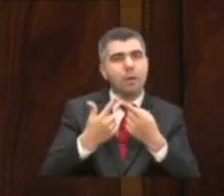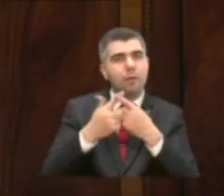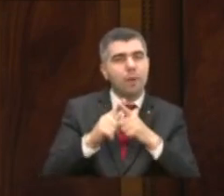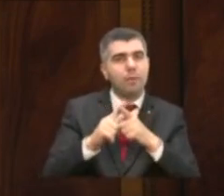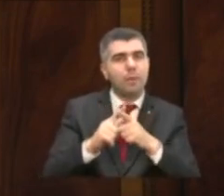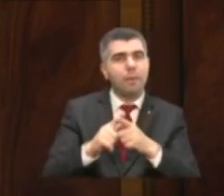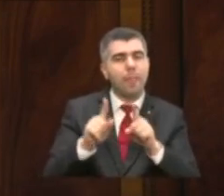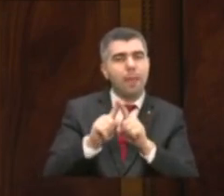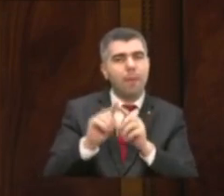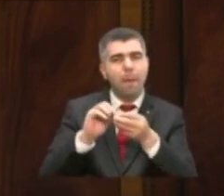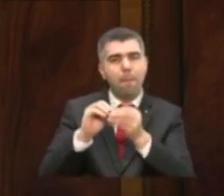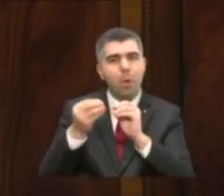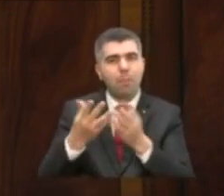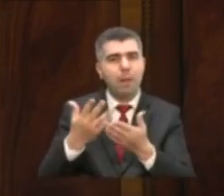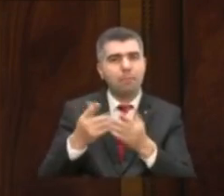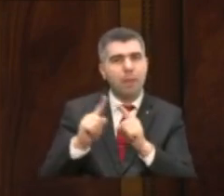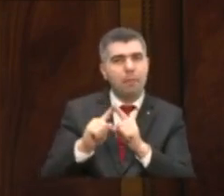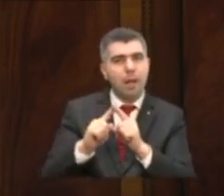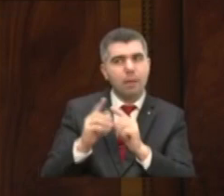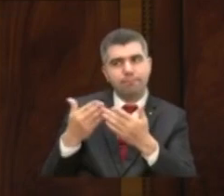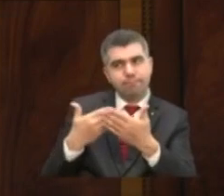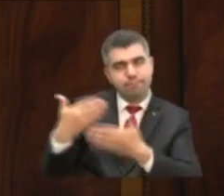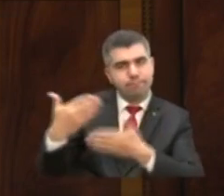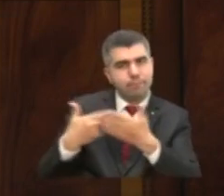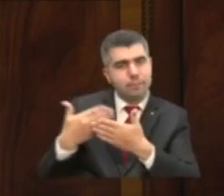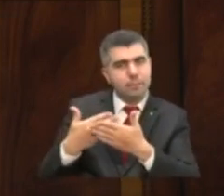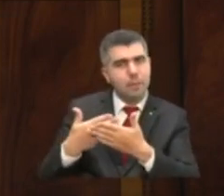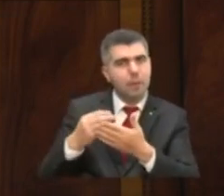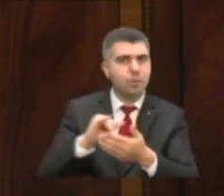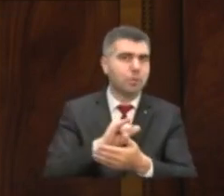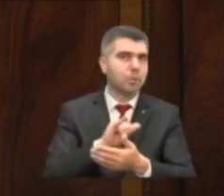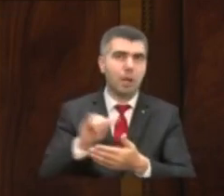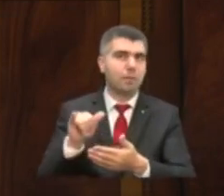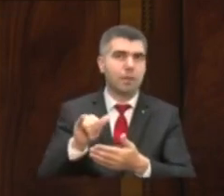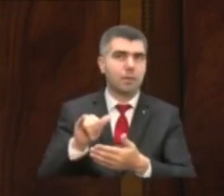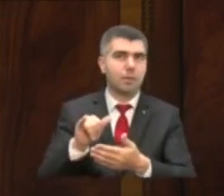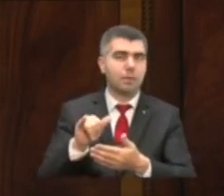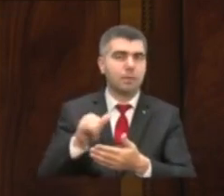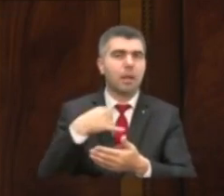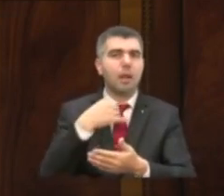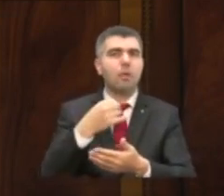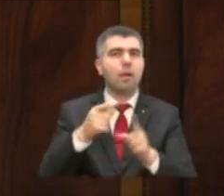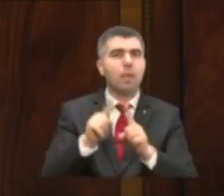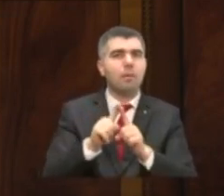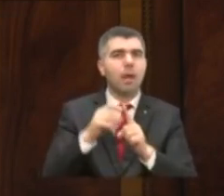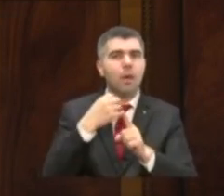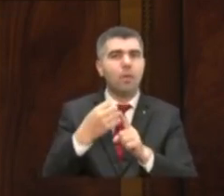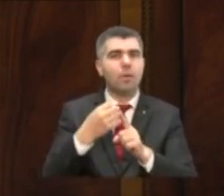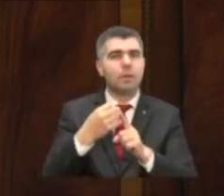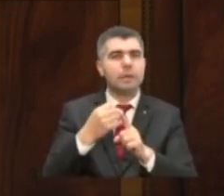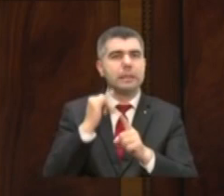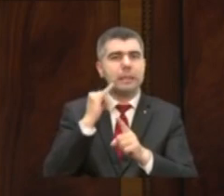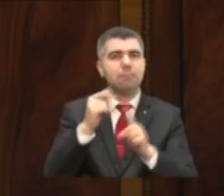احنا ما عندناش مشكل مع النقد، ولكن تاني راه دائما كنقولها بعض الألفاظ النفق المظلم